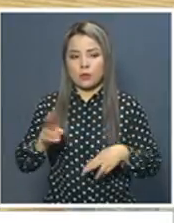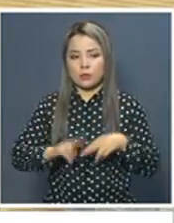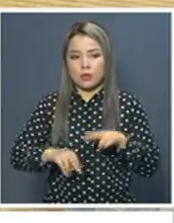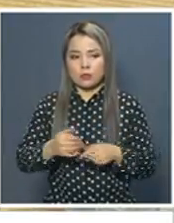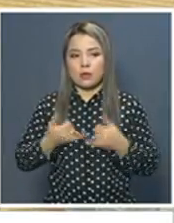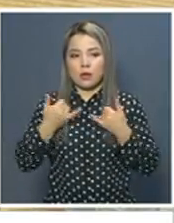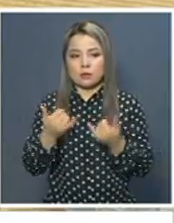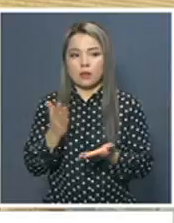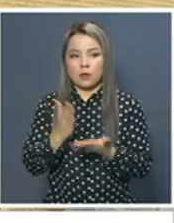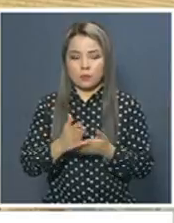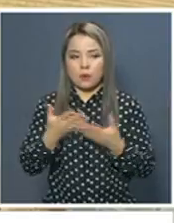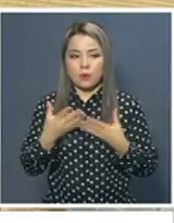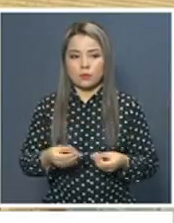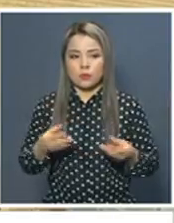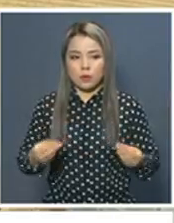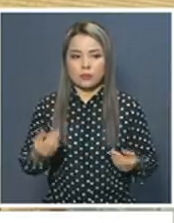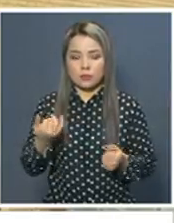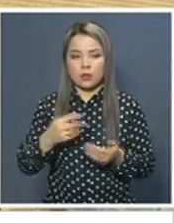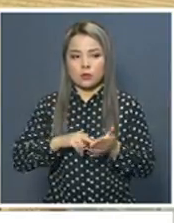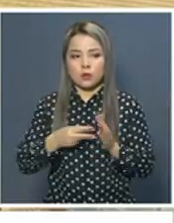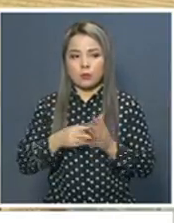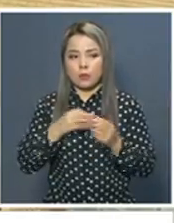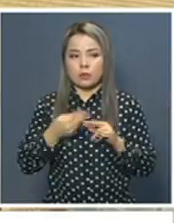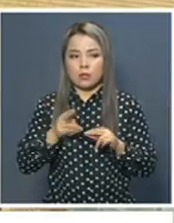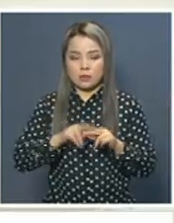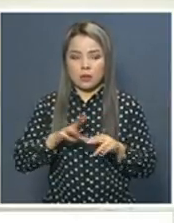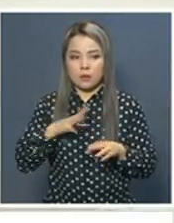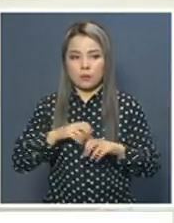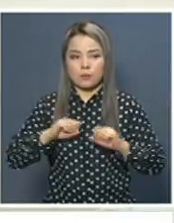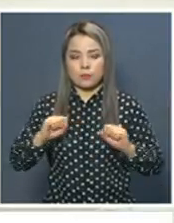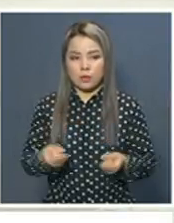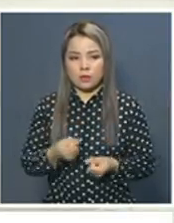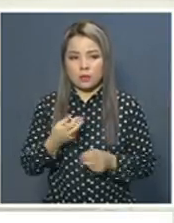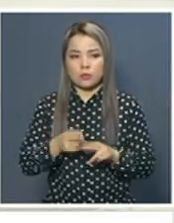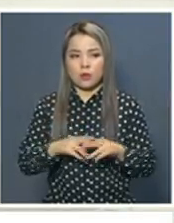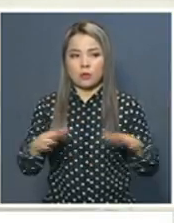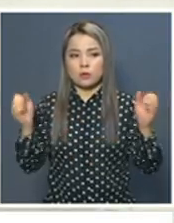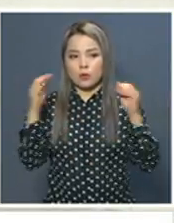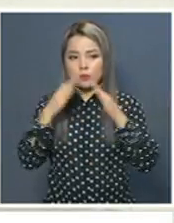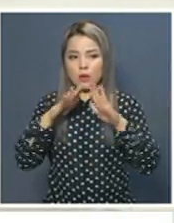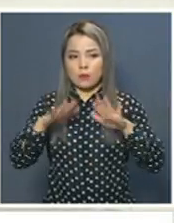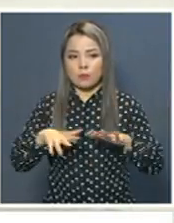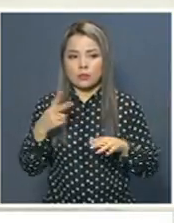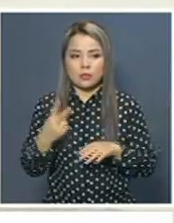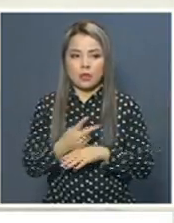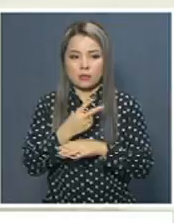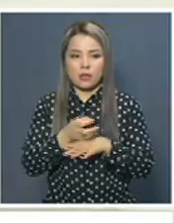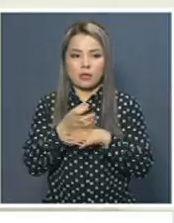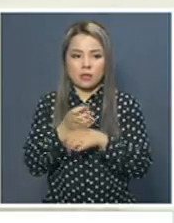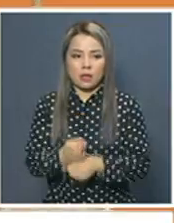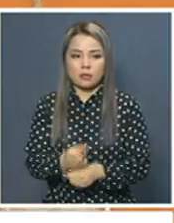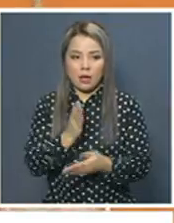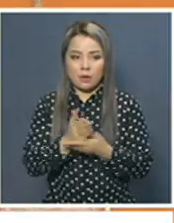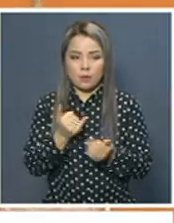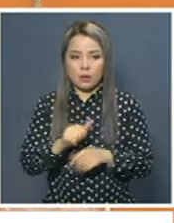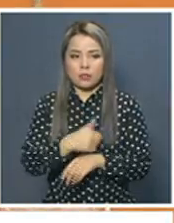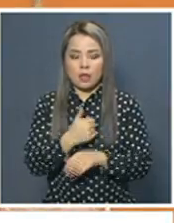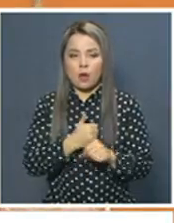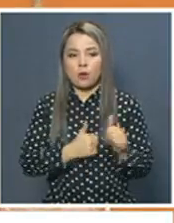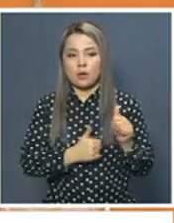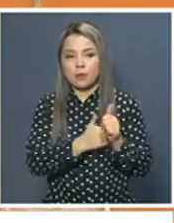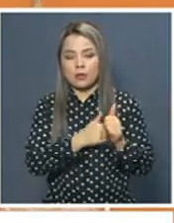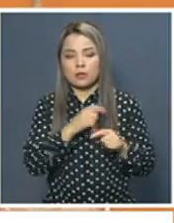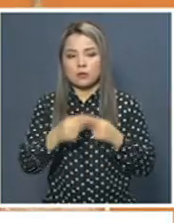келтірдік. Яғни көктемгі жоспар құбылып, күзге жетпей бұзылып, берілетін баспананың саны екі есе азайған. Әкім орынбасарының айтуынша, алдағы